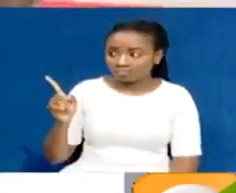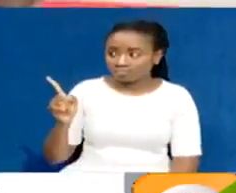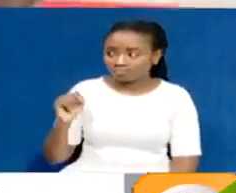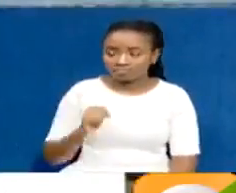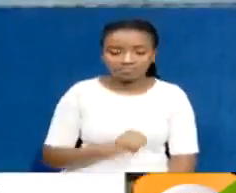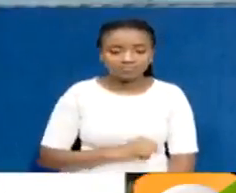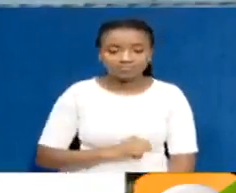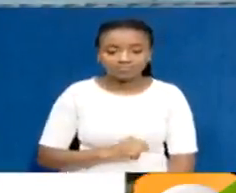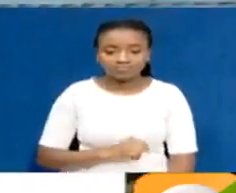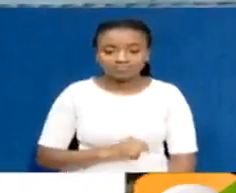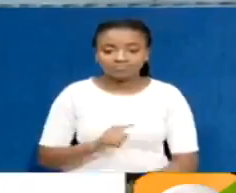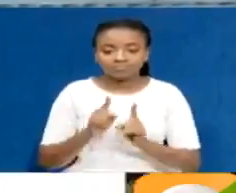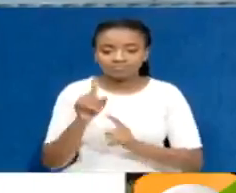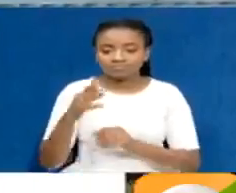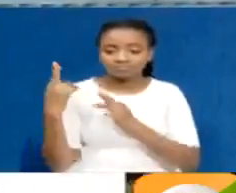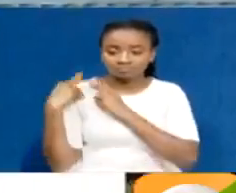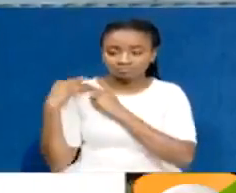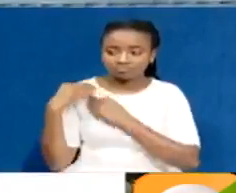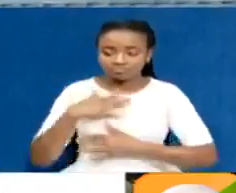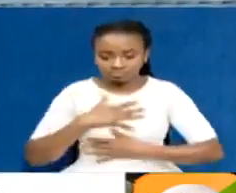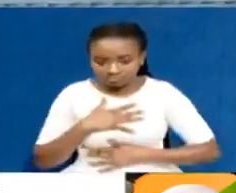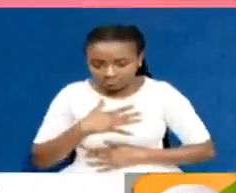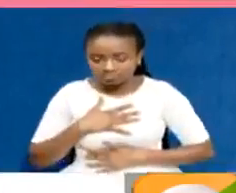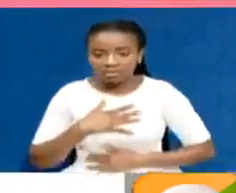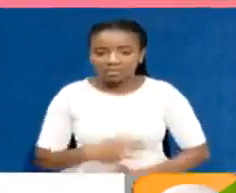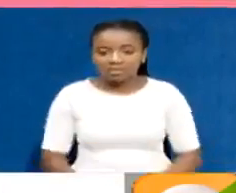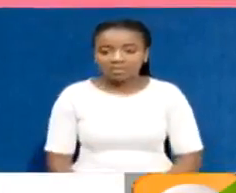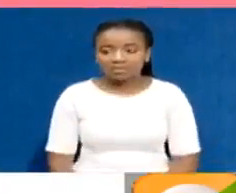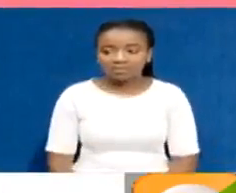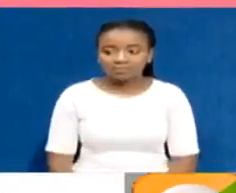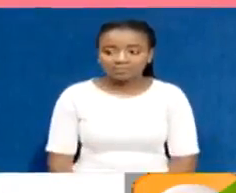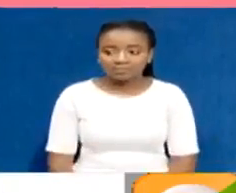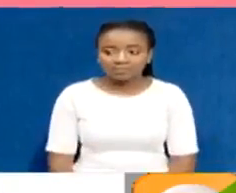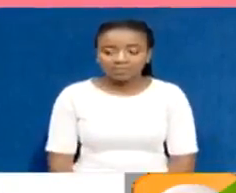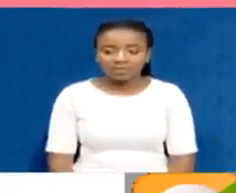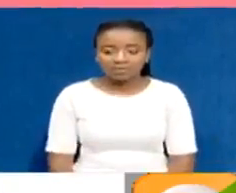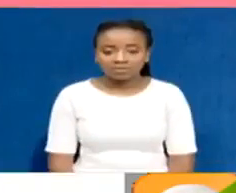Rais Chakwera akikabidhiwa heshima ya mzinga 21.